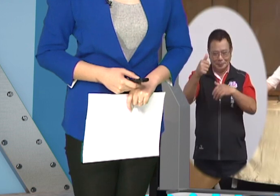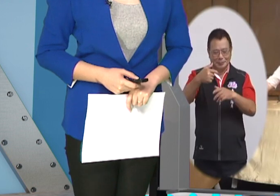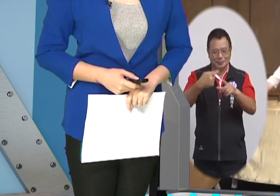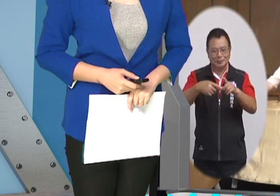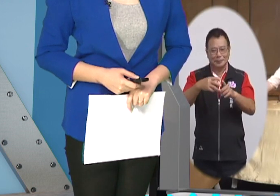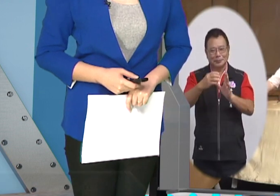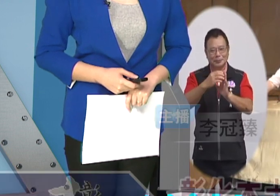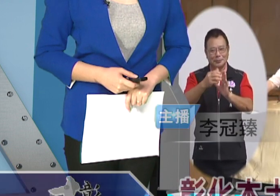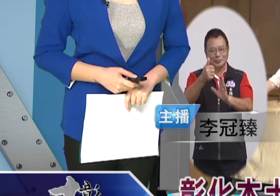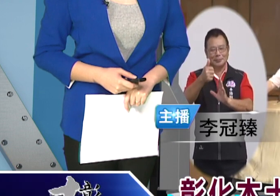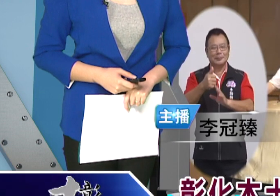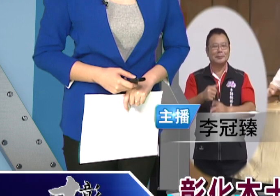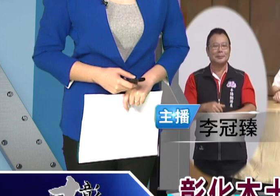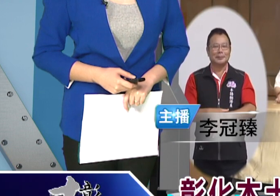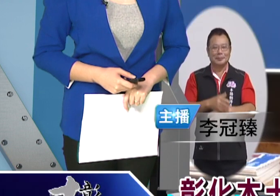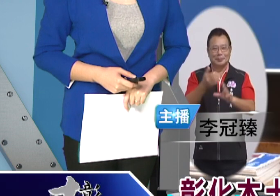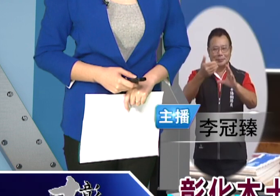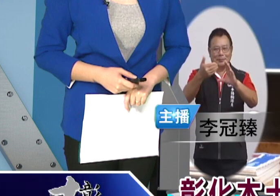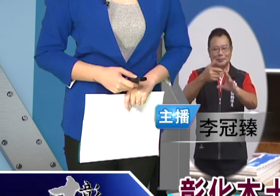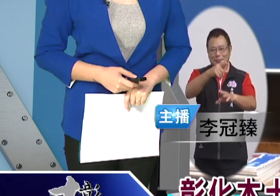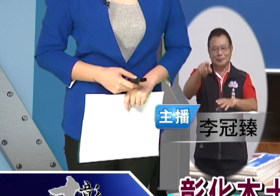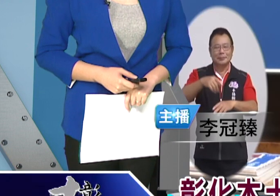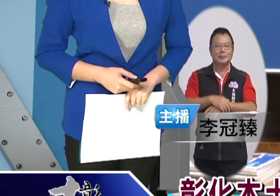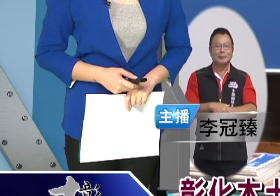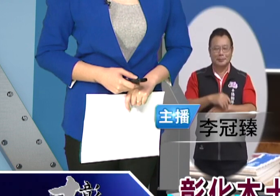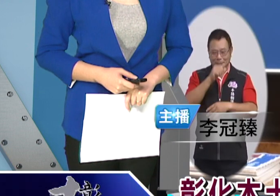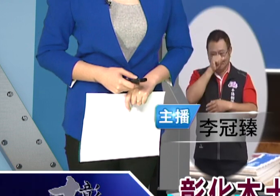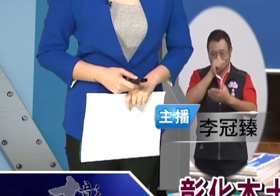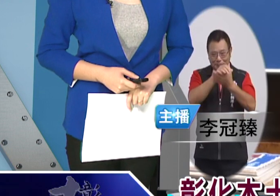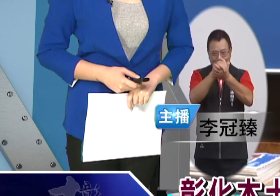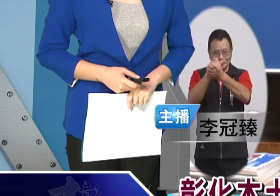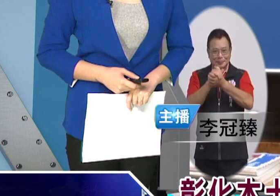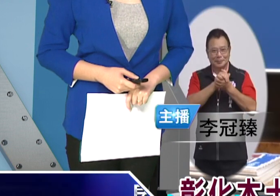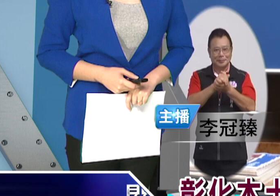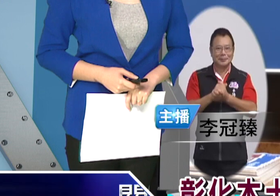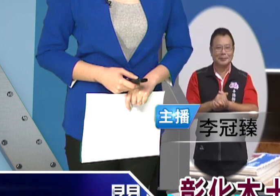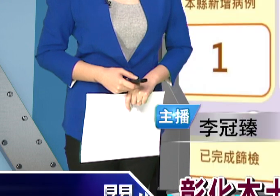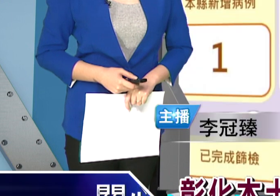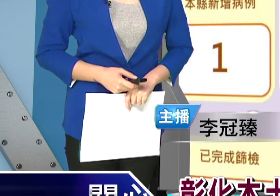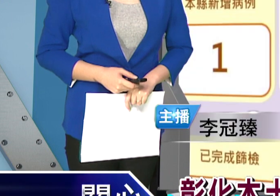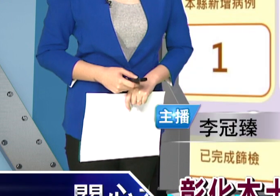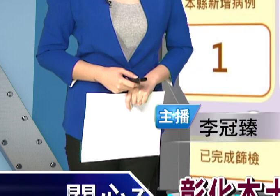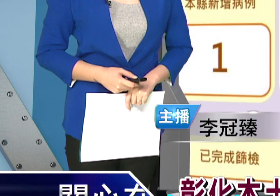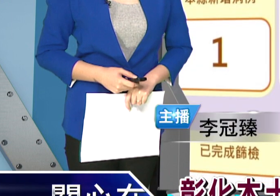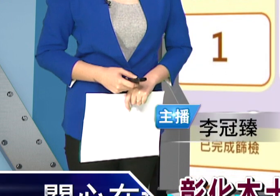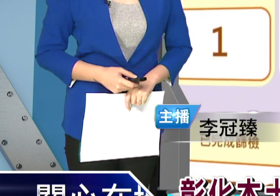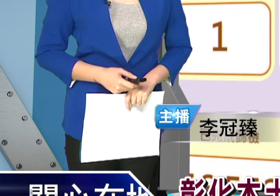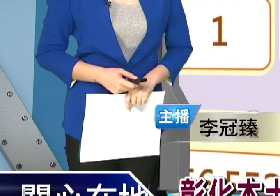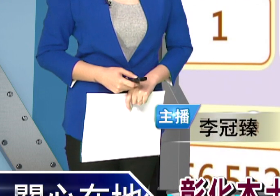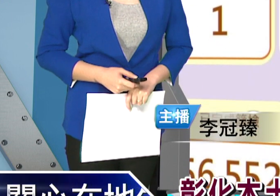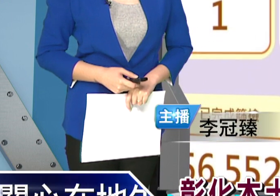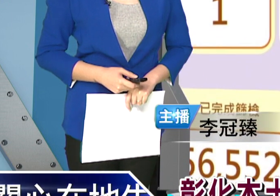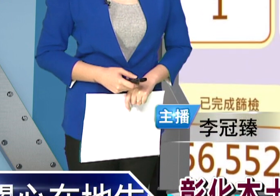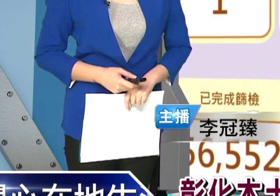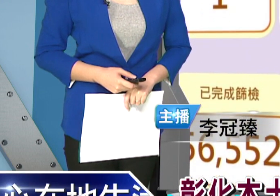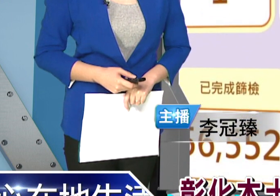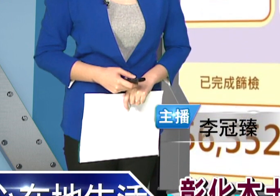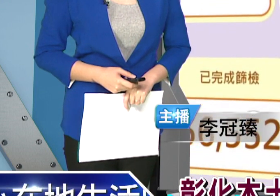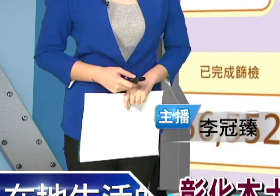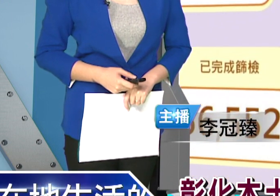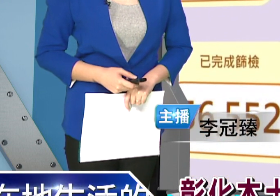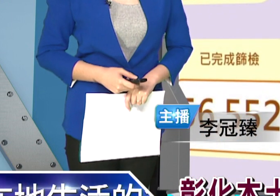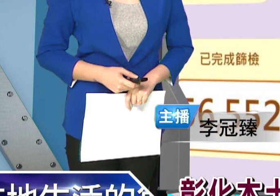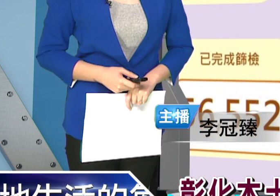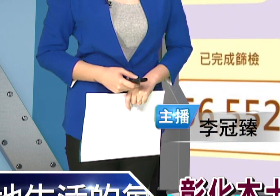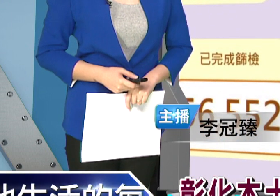武汉肺炎台湾本土确诊病例今仔日新增加60例，疫情指挥中心评估是因为拜六礼拜采检人数